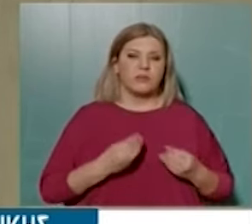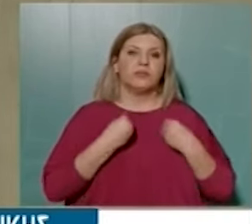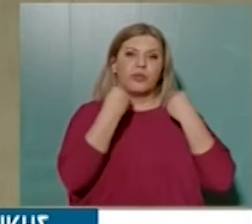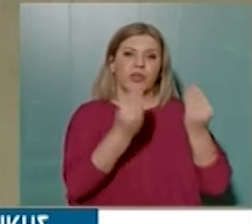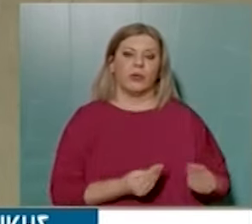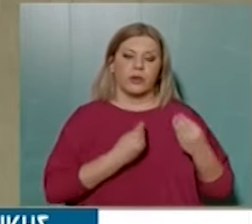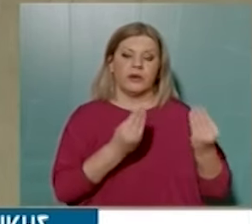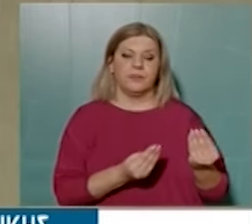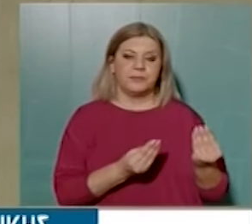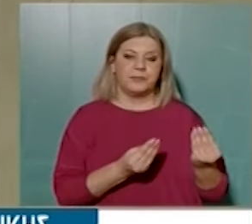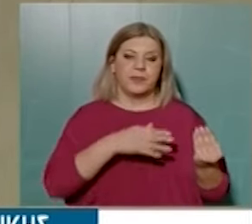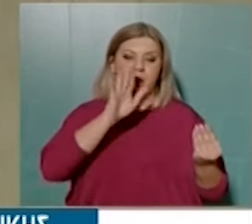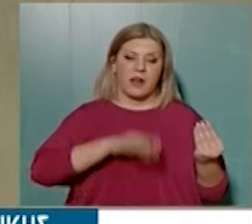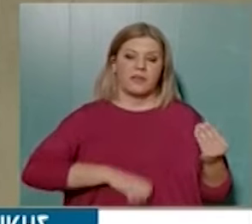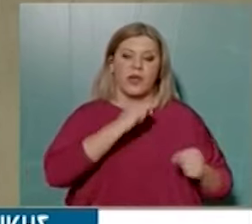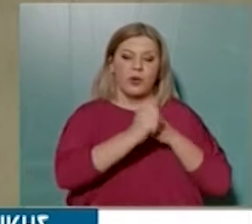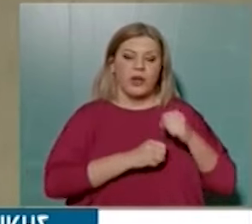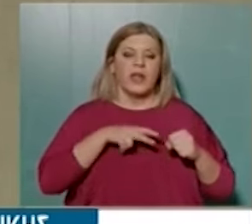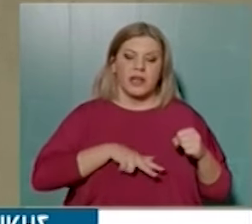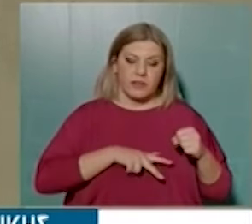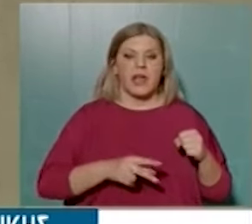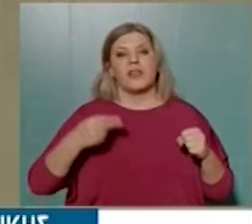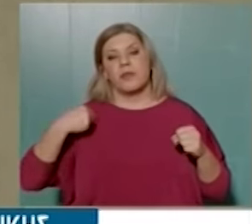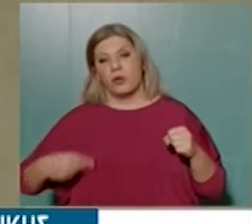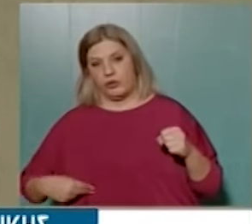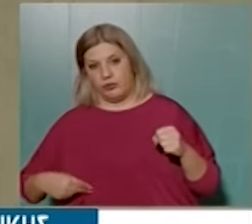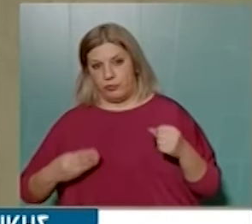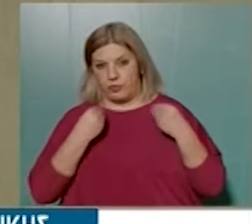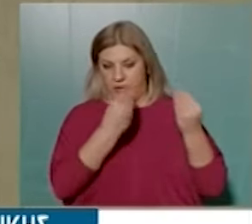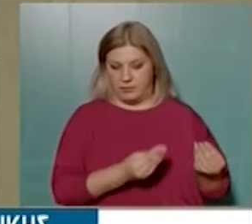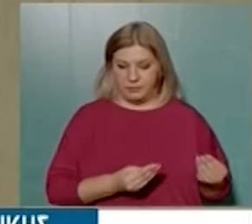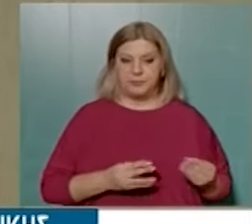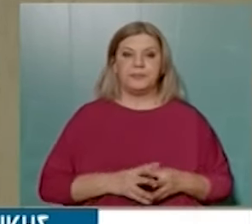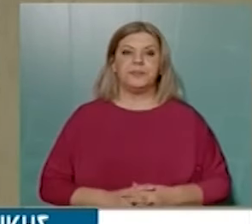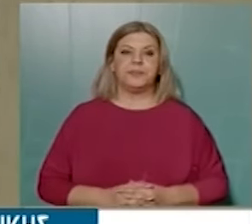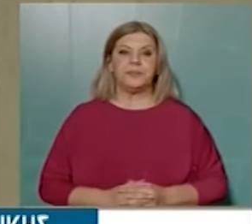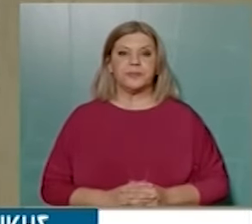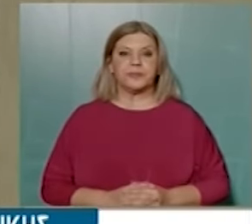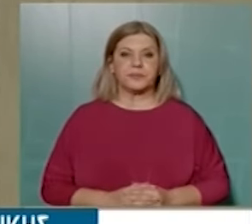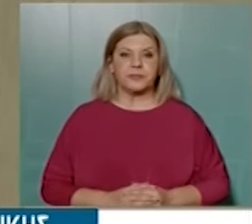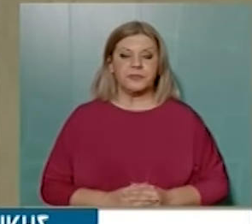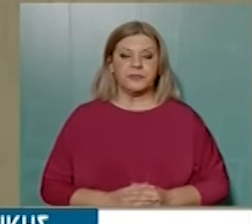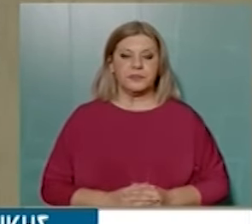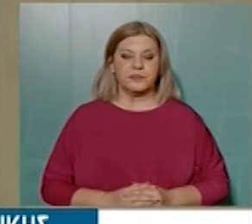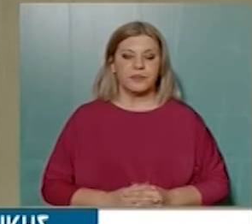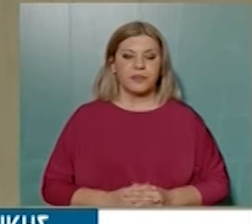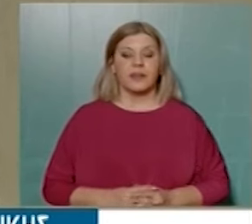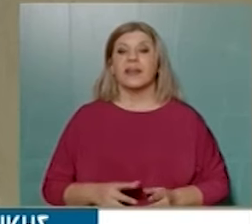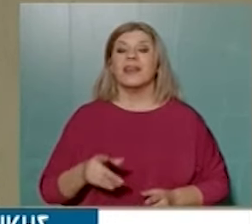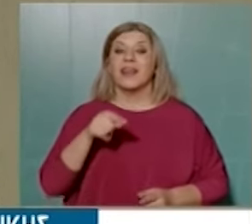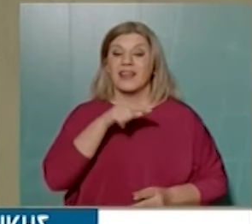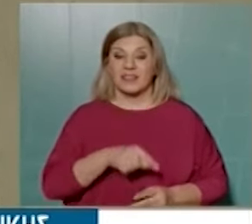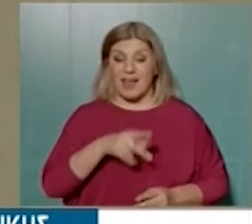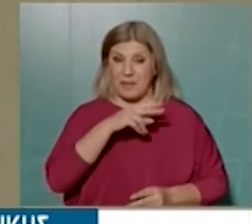φορτώνουν τα τελευταία χρόνια και οι κυβερνήσεις και οι δημοτικές αρχές του τόπου μας η αντιλαϊκή κατ